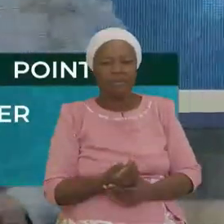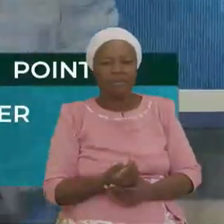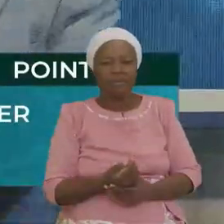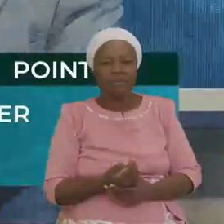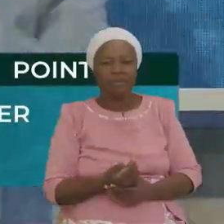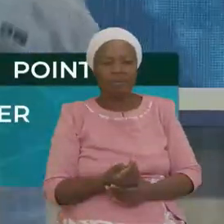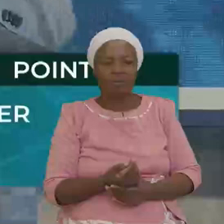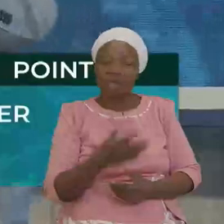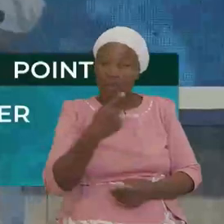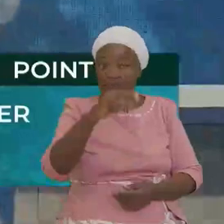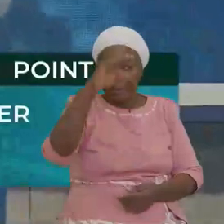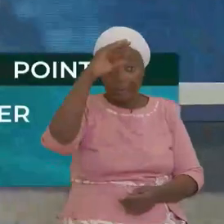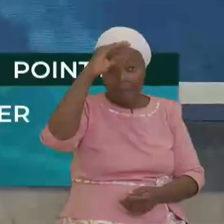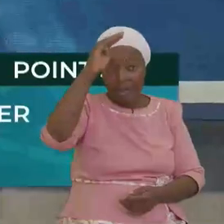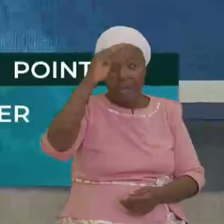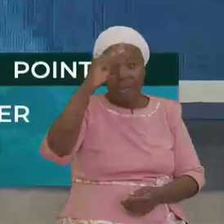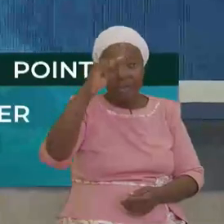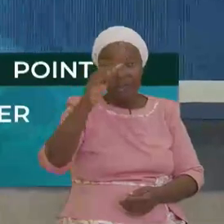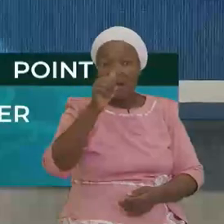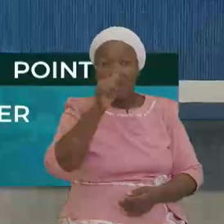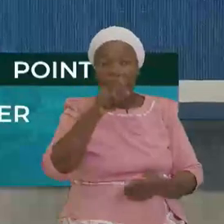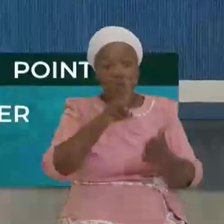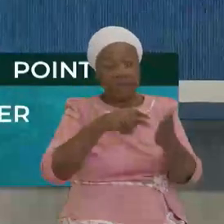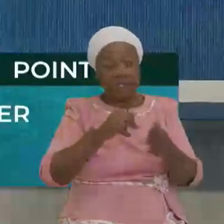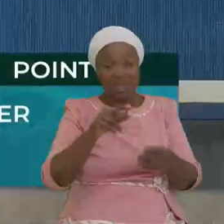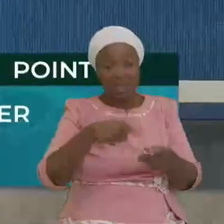Viens à notre secours. Aie compassion de nous.